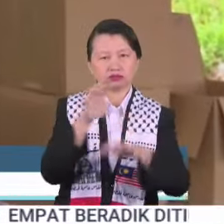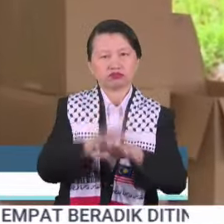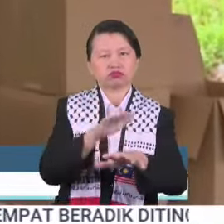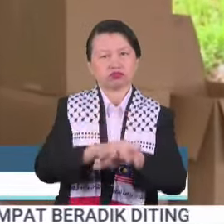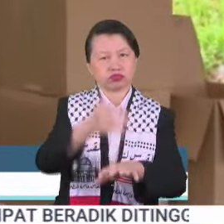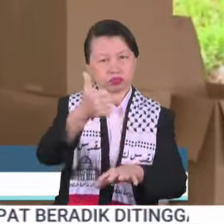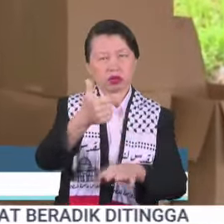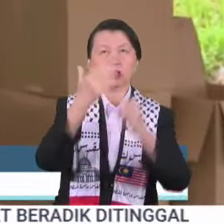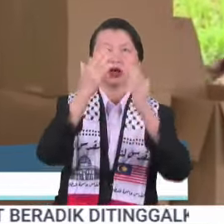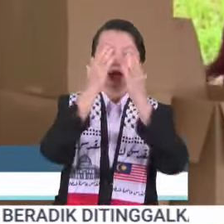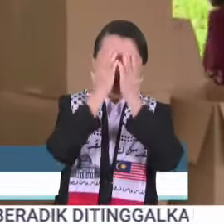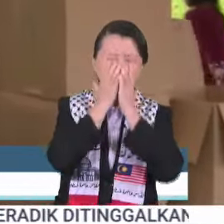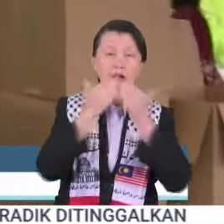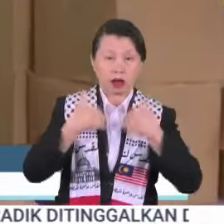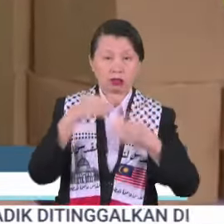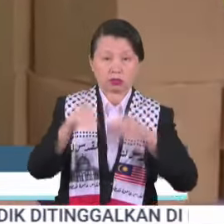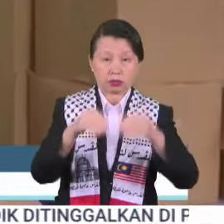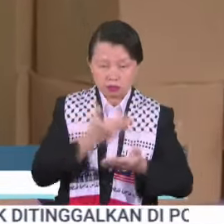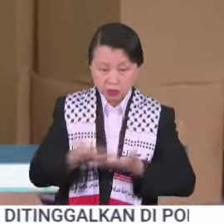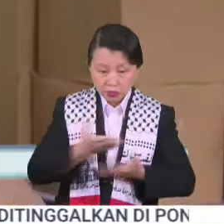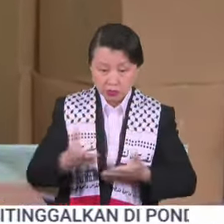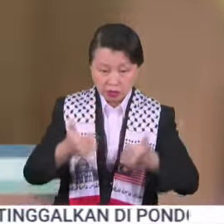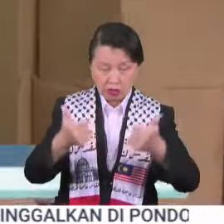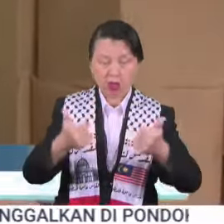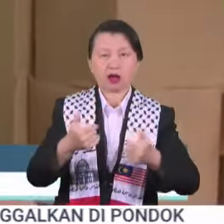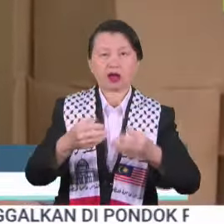buka sampaikarang Alhamdulillah memang ada sambutan